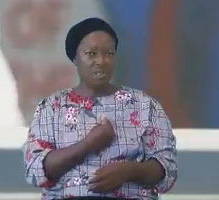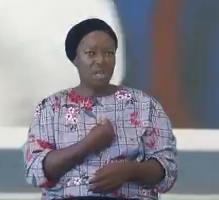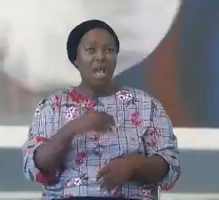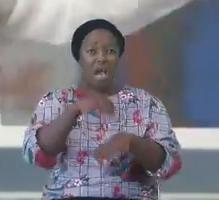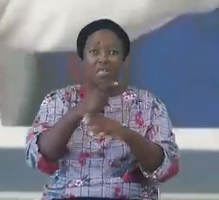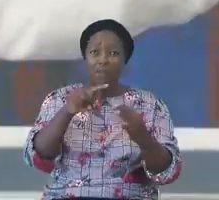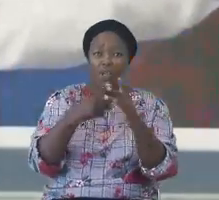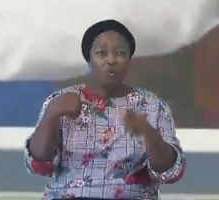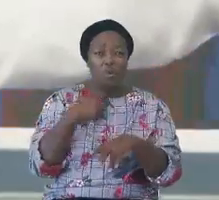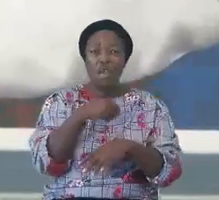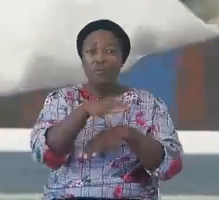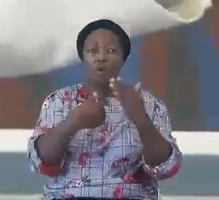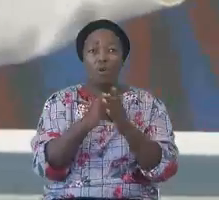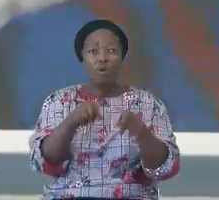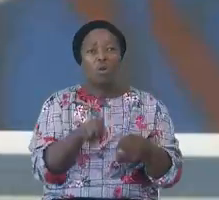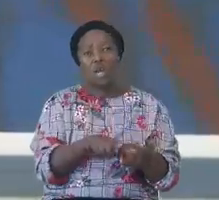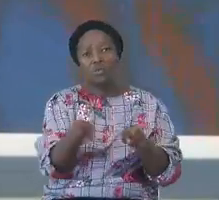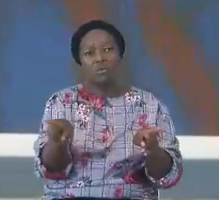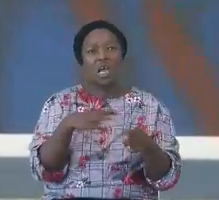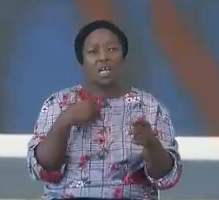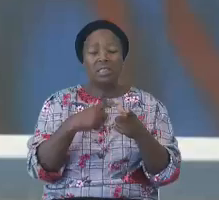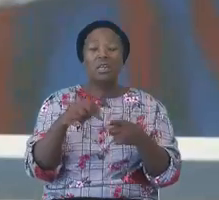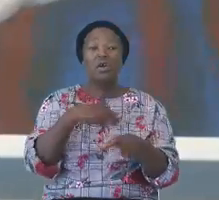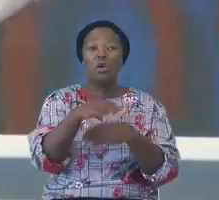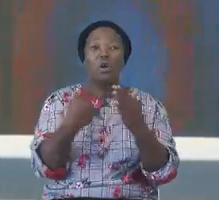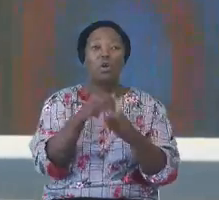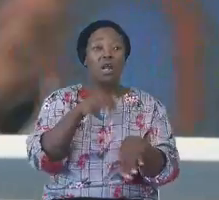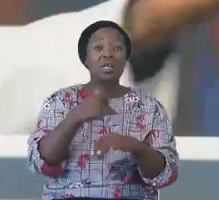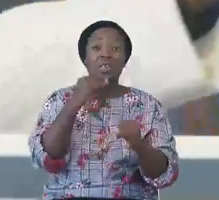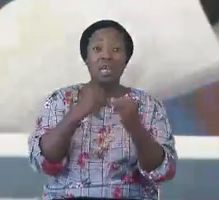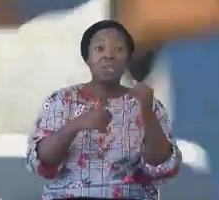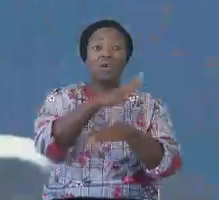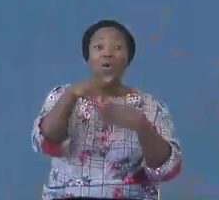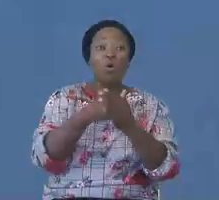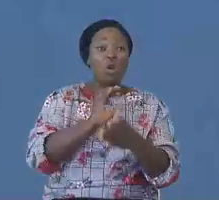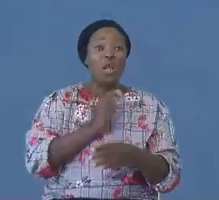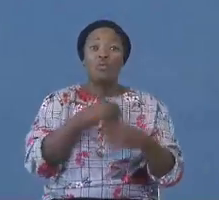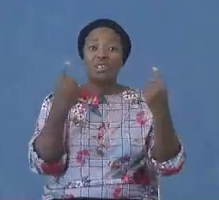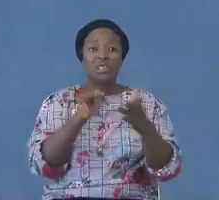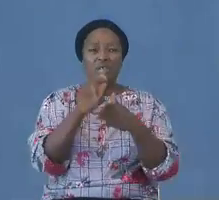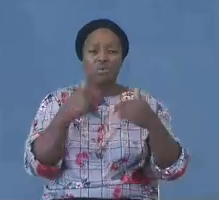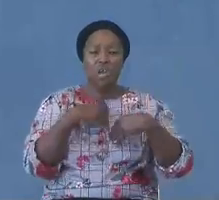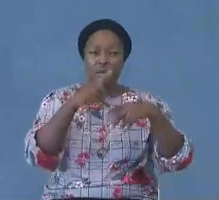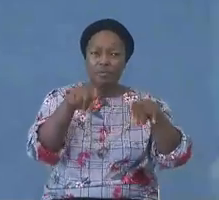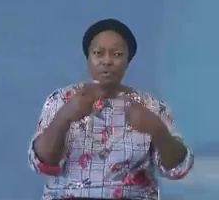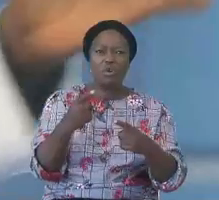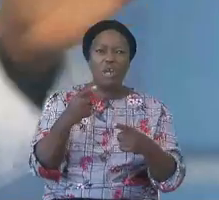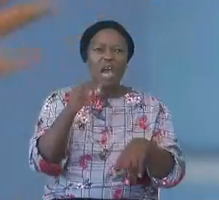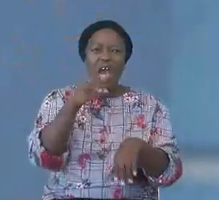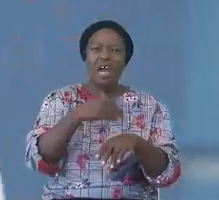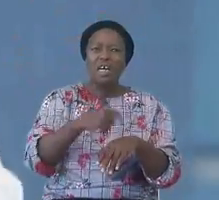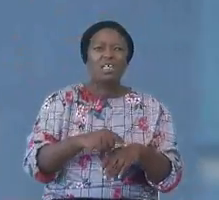tous. Tous au commencement, tous sont égarés, et maintenant, tous à la